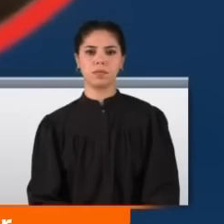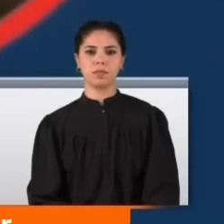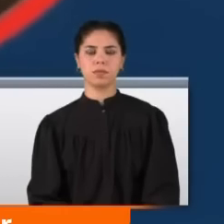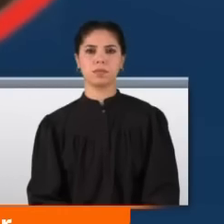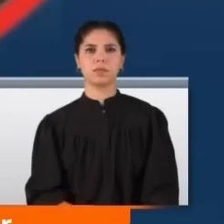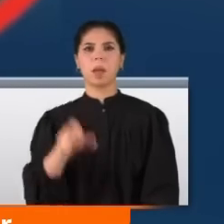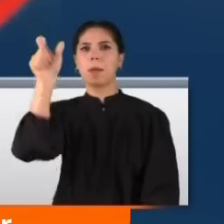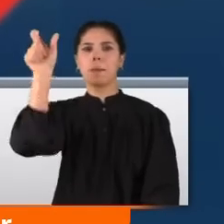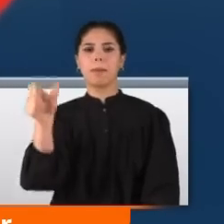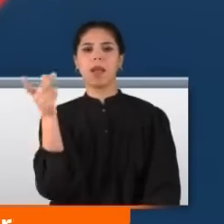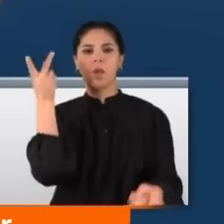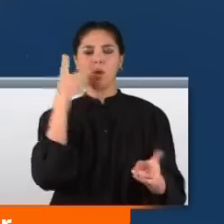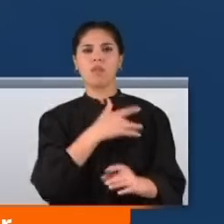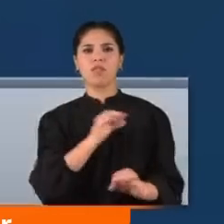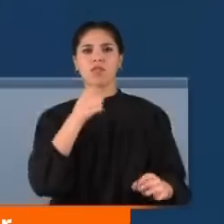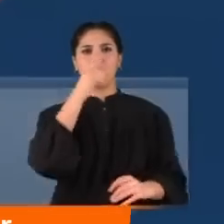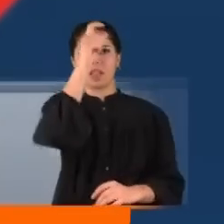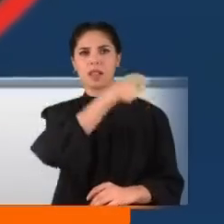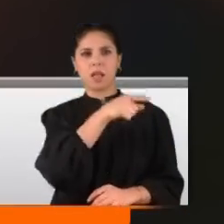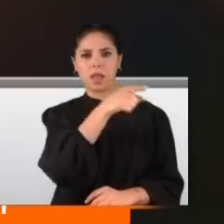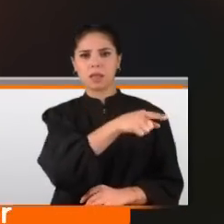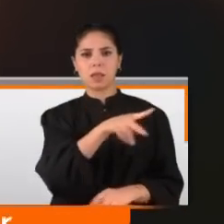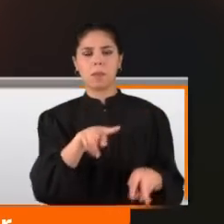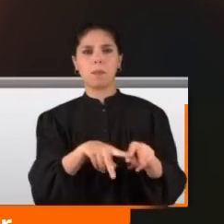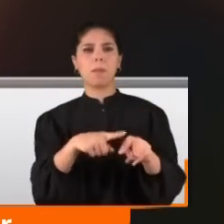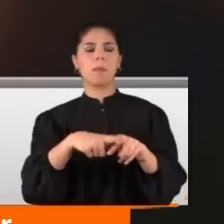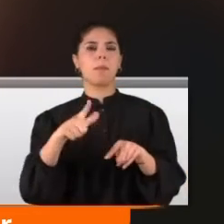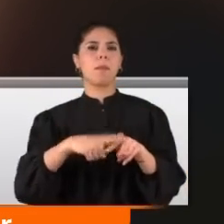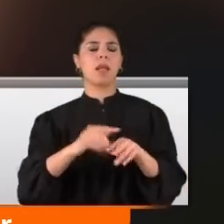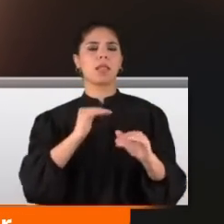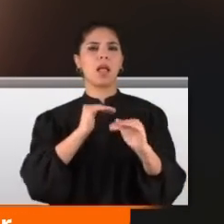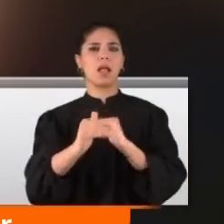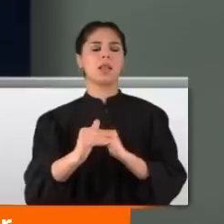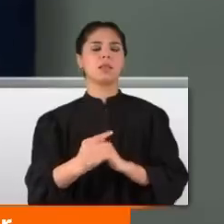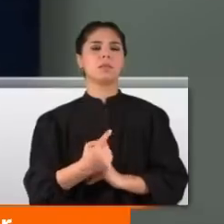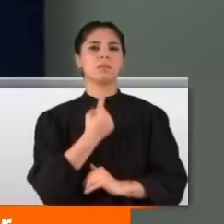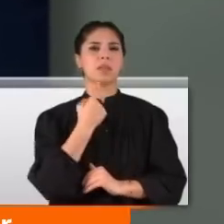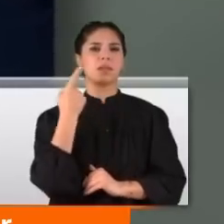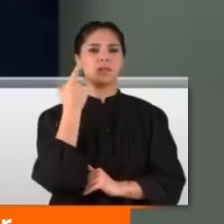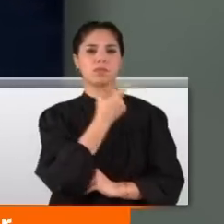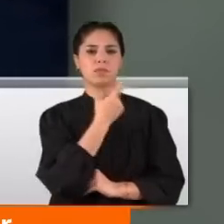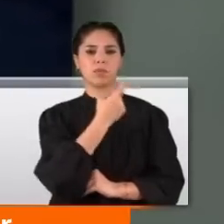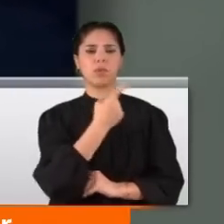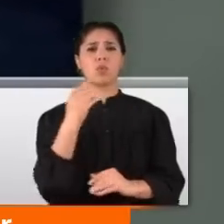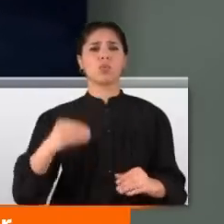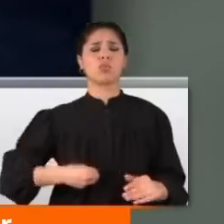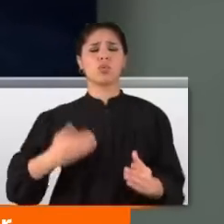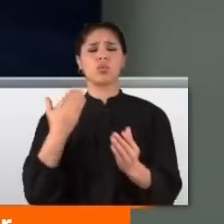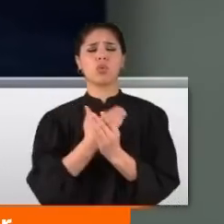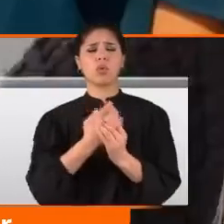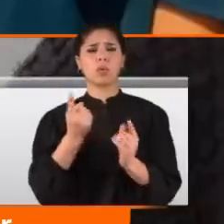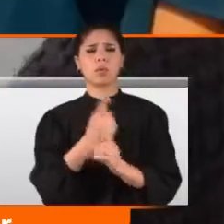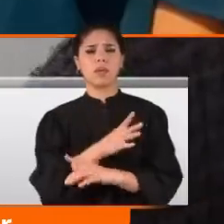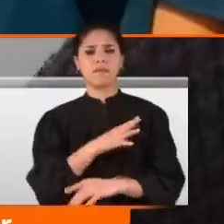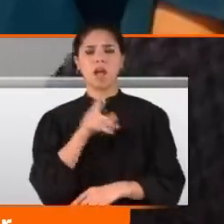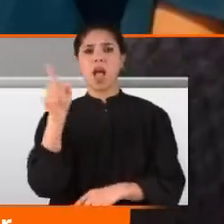Pelin'i hayattan koparan o vicdansız aslında Malta halkını da canından bezdiren bir psikopattı. Sabıka dosyası kabarıktı.